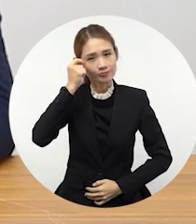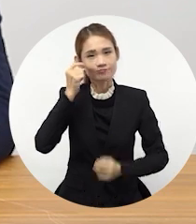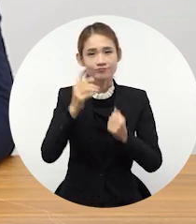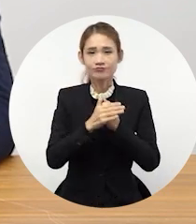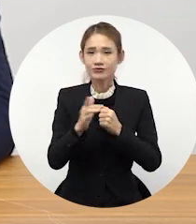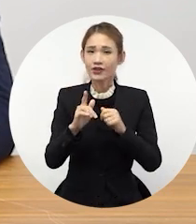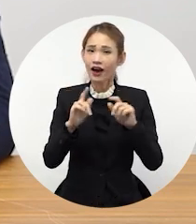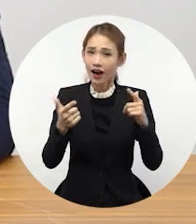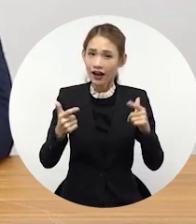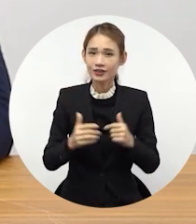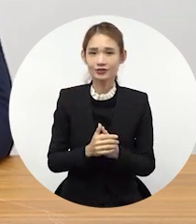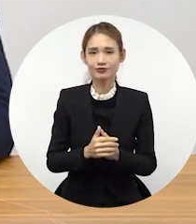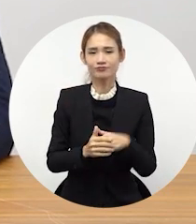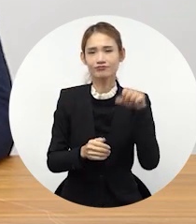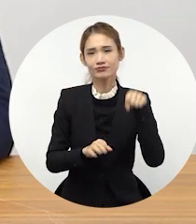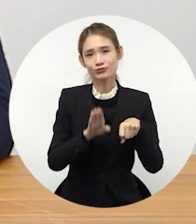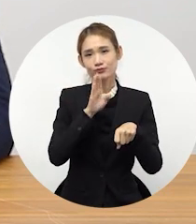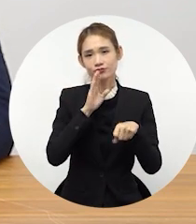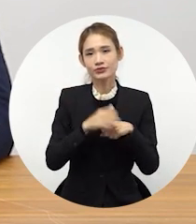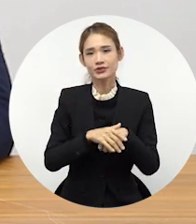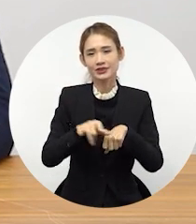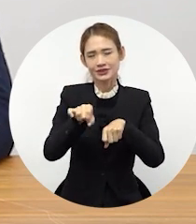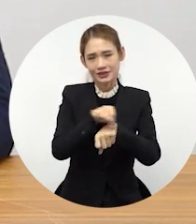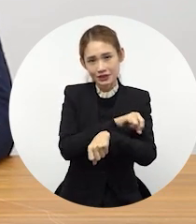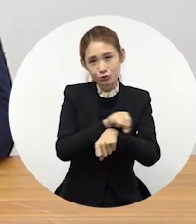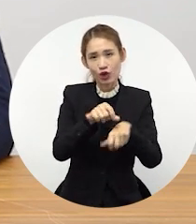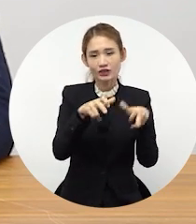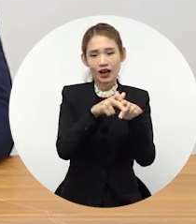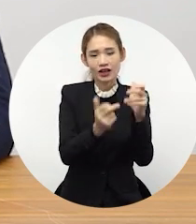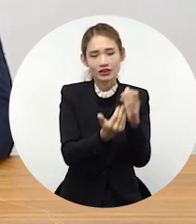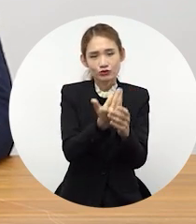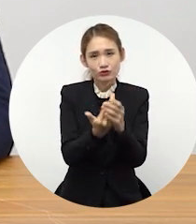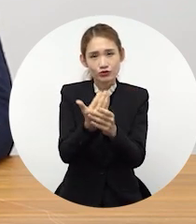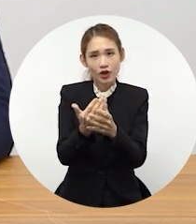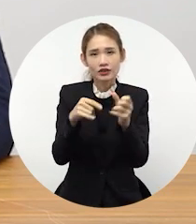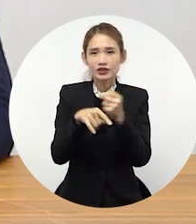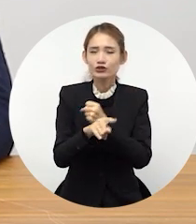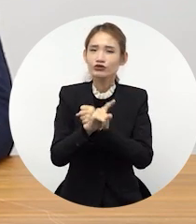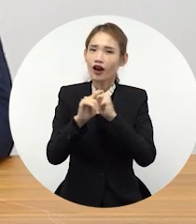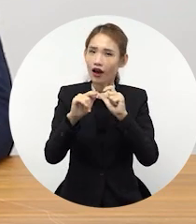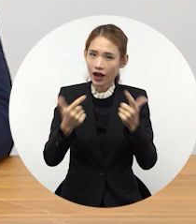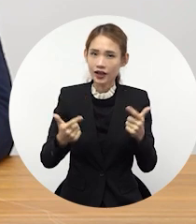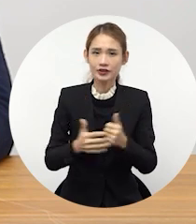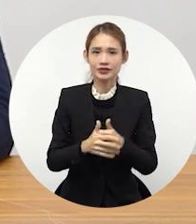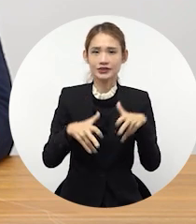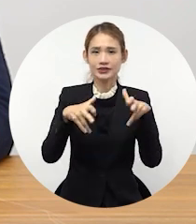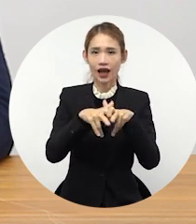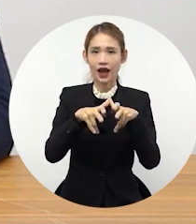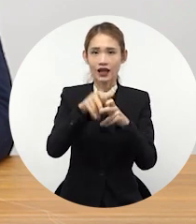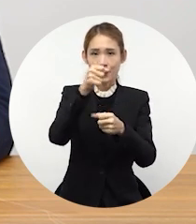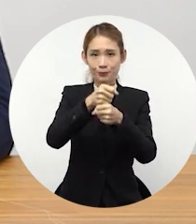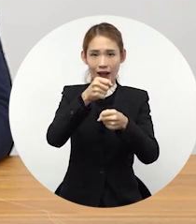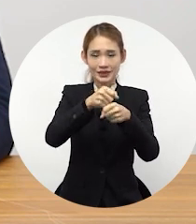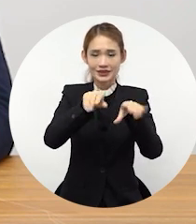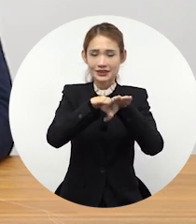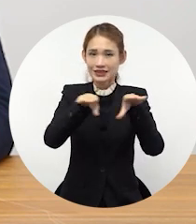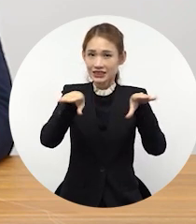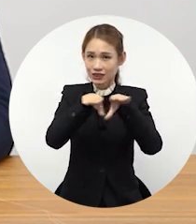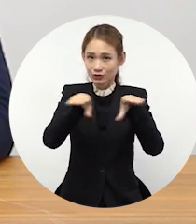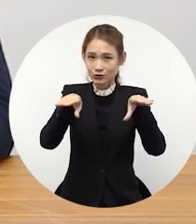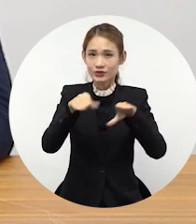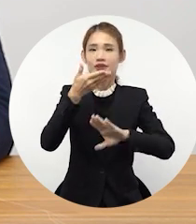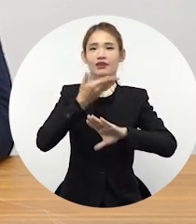수도 있는데 그렇진 않잖아요. 그렇습니다, 여러분. 네. 거기서 특별히 뭐 장애가 더 발생할 만한 이유가 있는 게 아니라 장애를